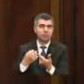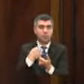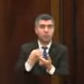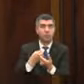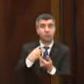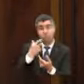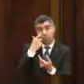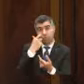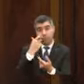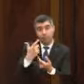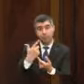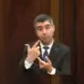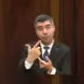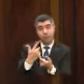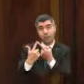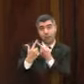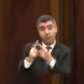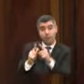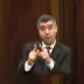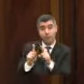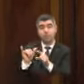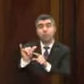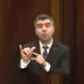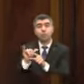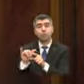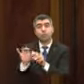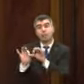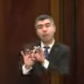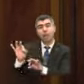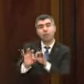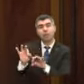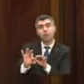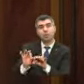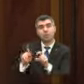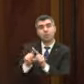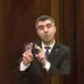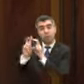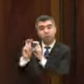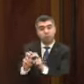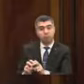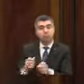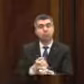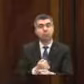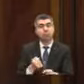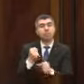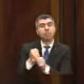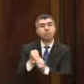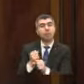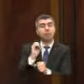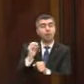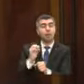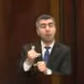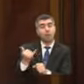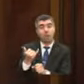العمومية على المواطن؟ أين هي الاستراتيجيات العملية للتخفيف من البطالة؟ أين هي هذه الاستراتيجية في